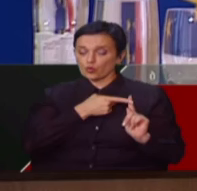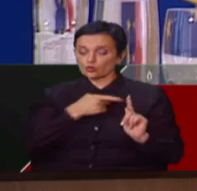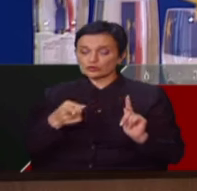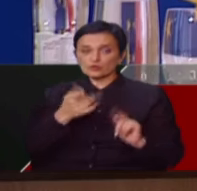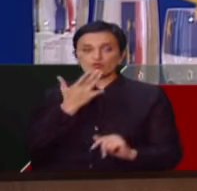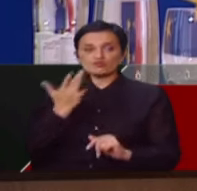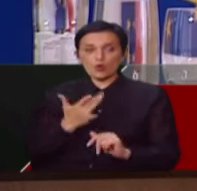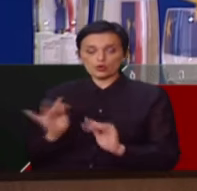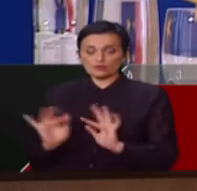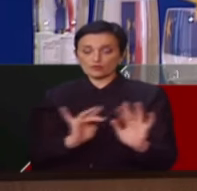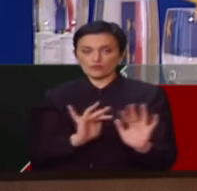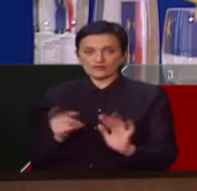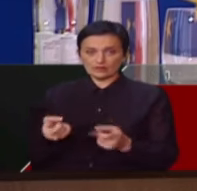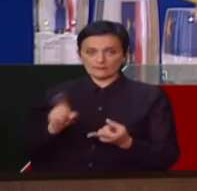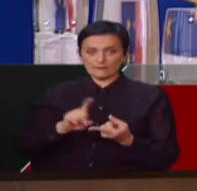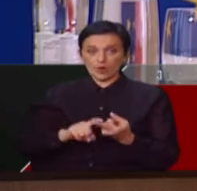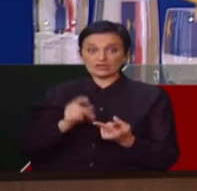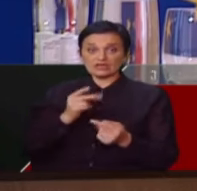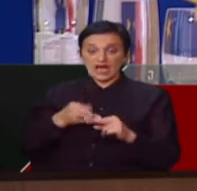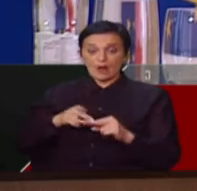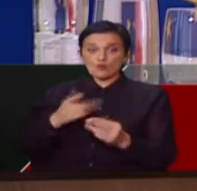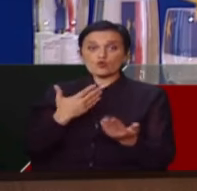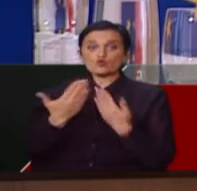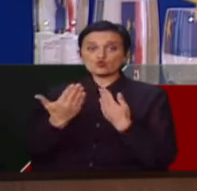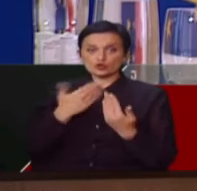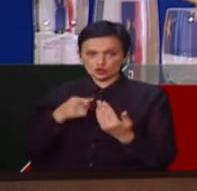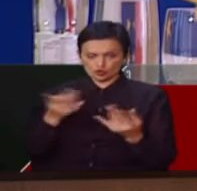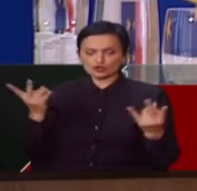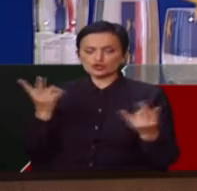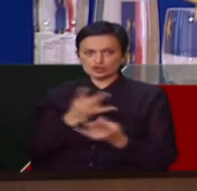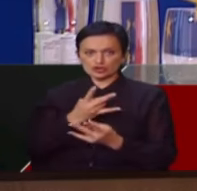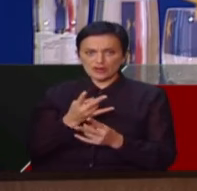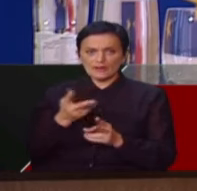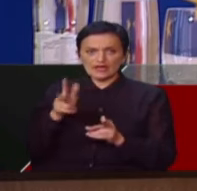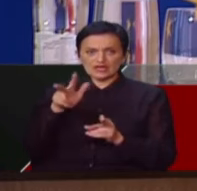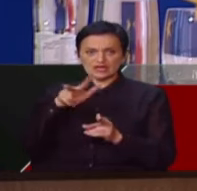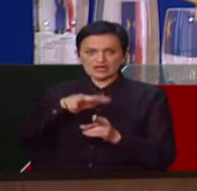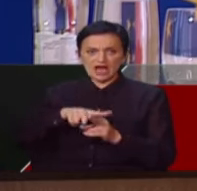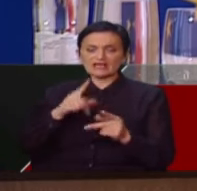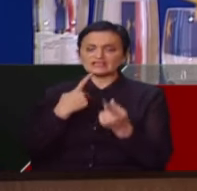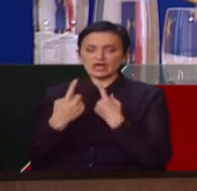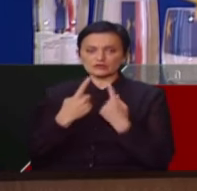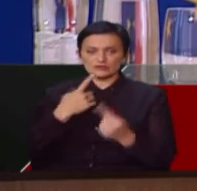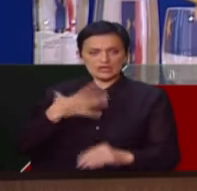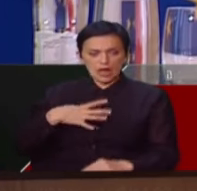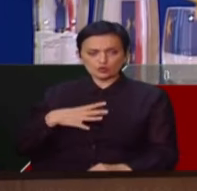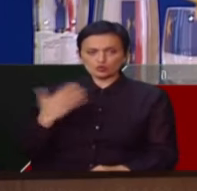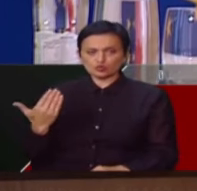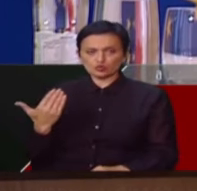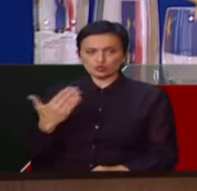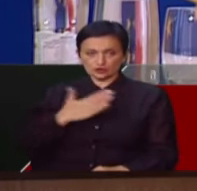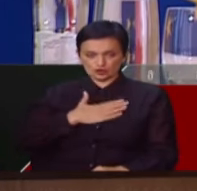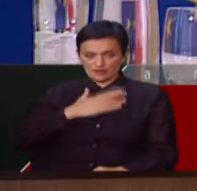პოლიტიკური მოვლენების ფონზე ამ ურთიერთობებს ნამდვილად ჭირდება გადატვირთვა. ამისთვის ქართული მხარე,